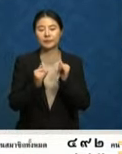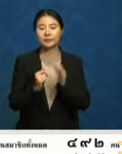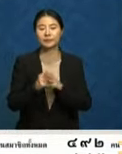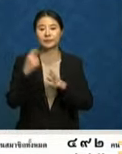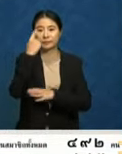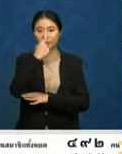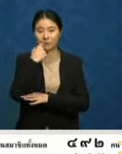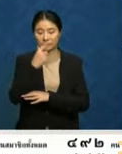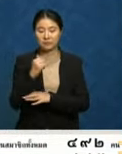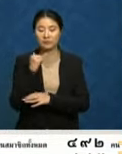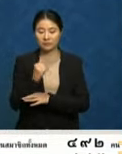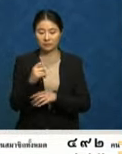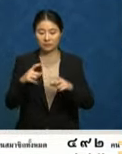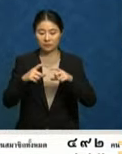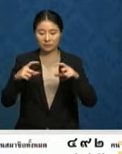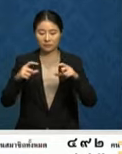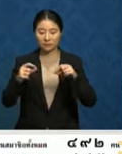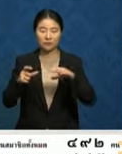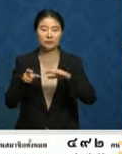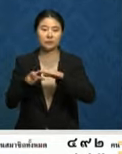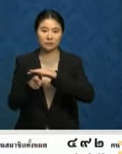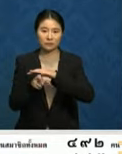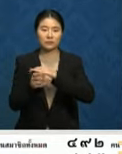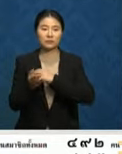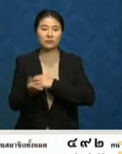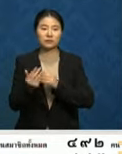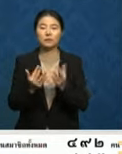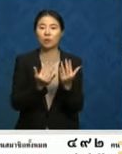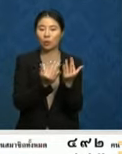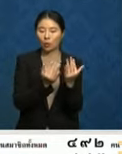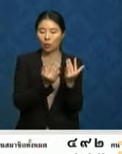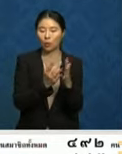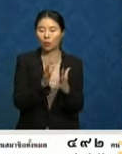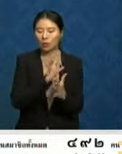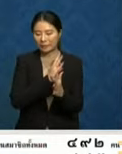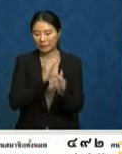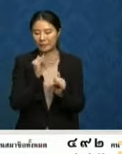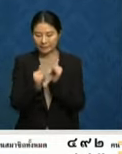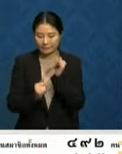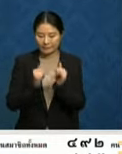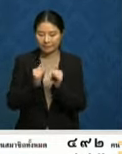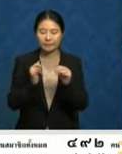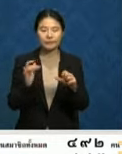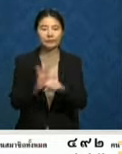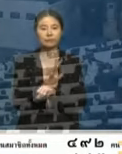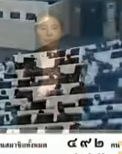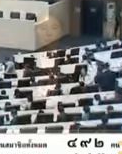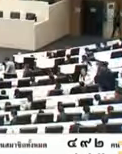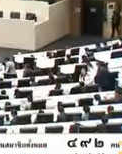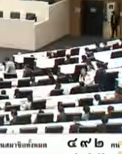ตนได้นะครับก็รอเพื่อนสมาชิกอีกสักครู่นึงนะครับ